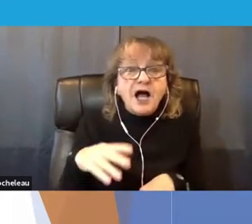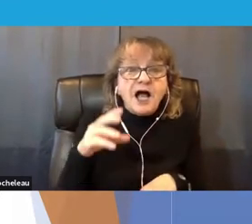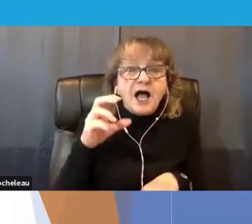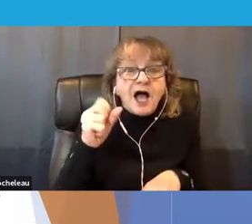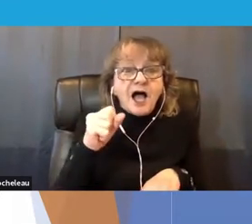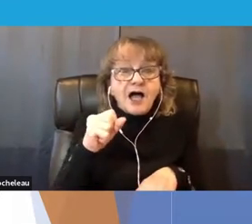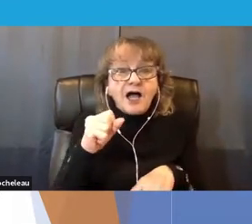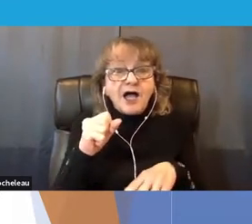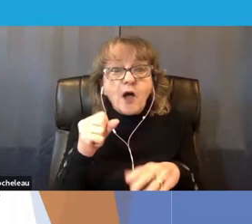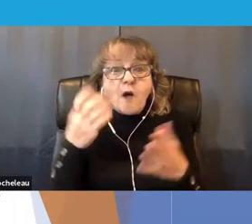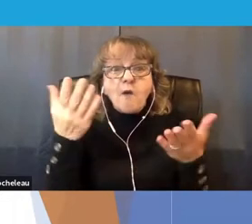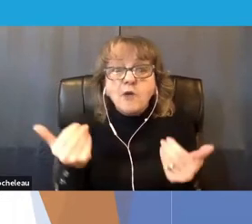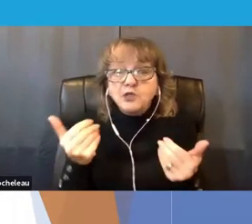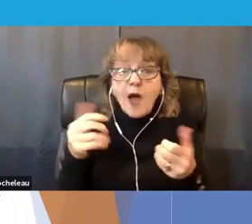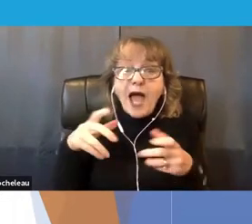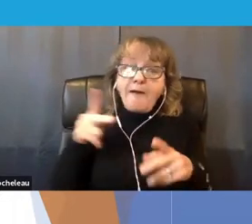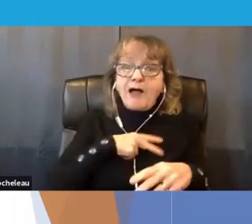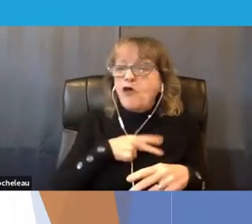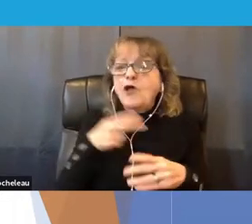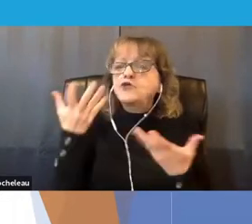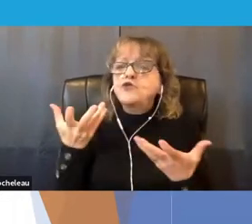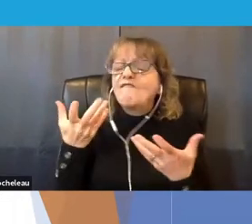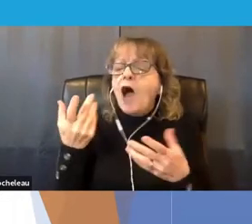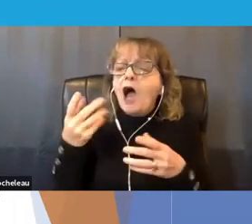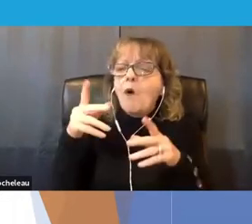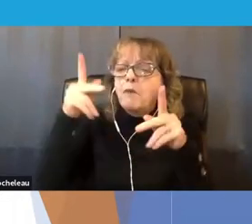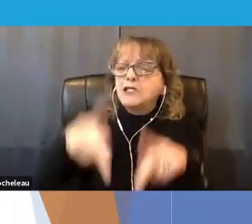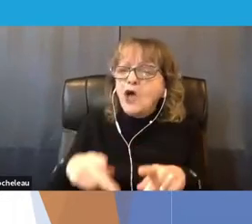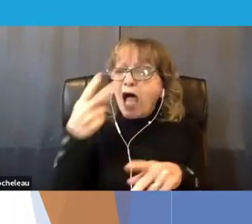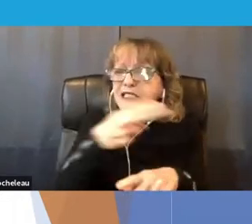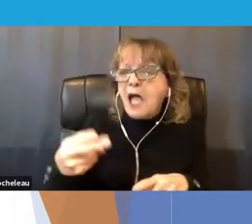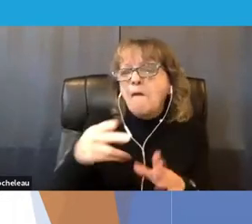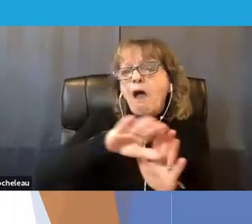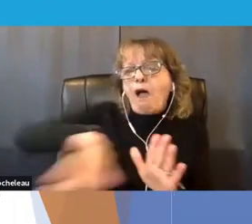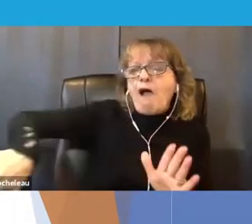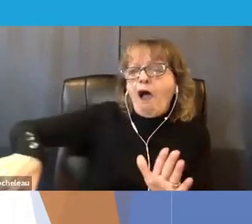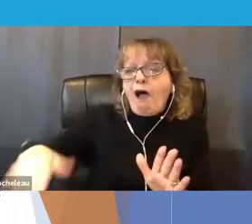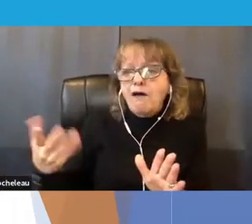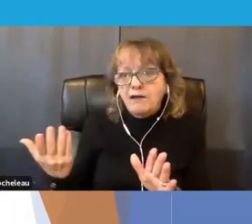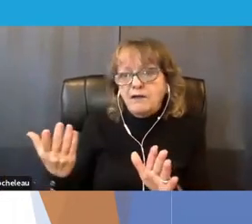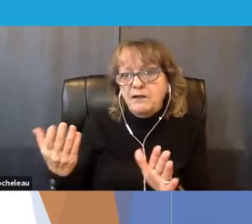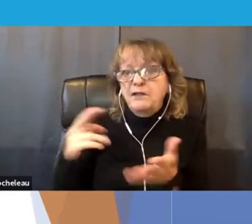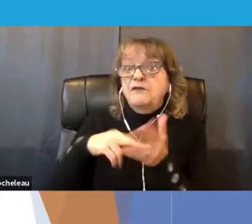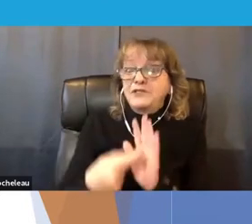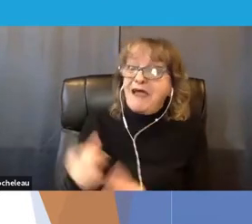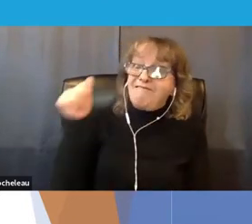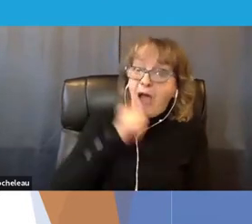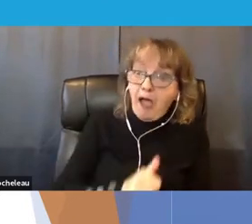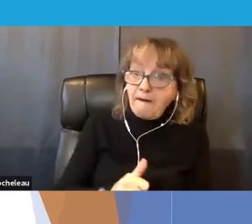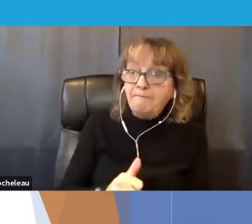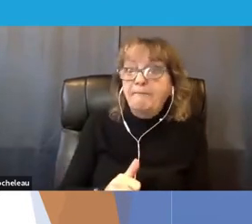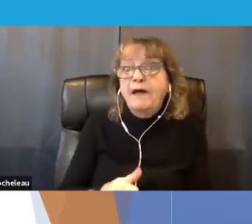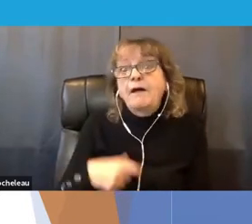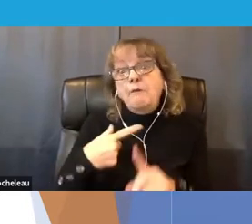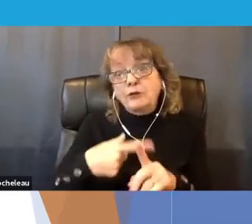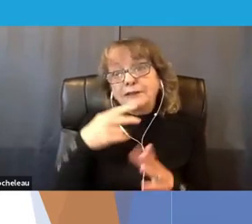part, ils vont te mettre à l'écart. Ils vont te le faire savoir. Donc, les femmes, dans